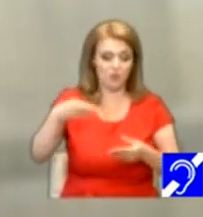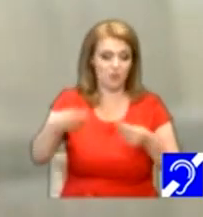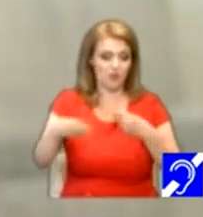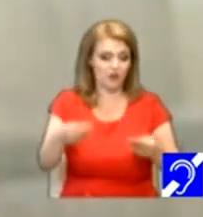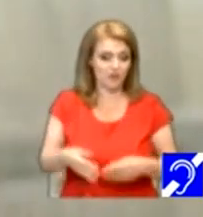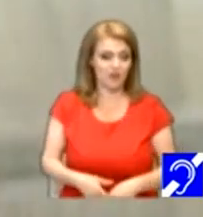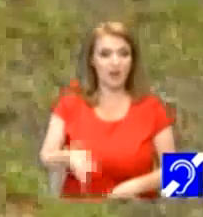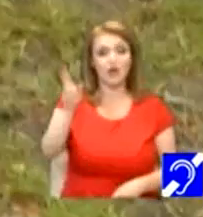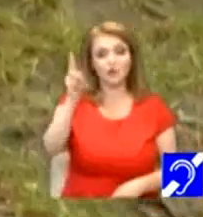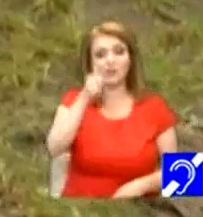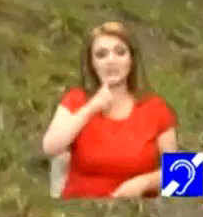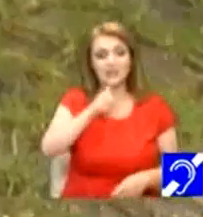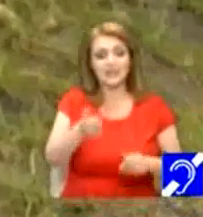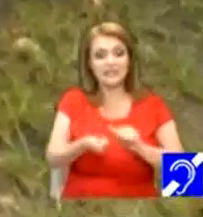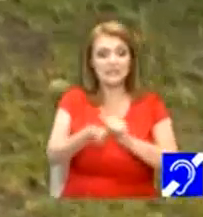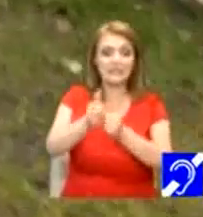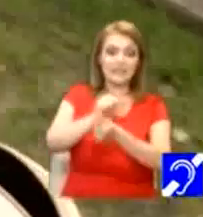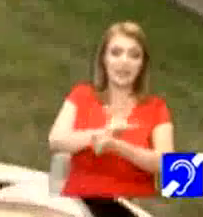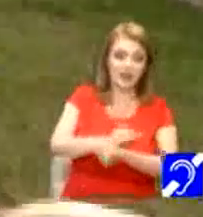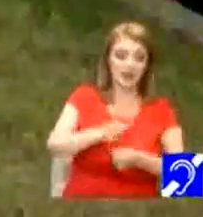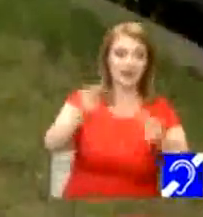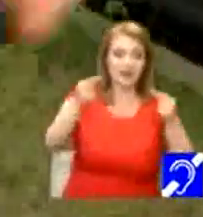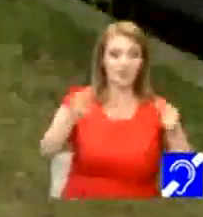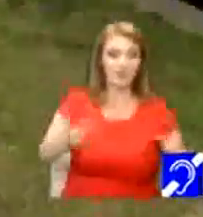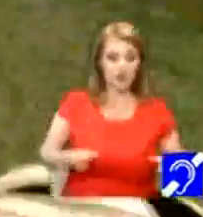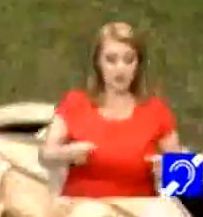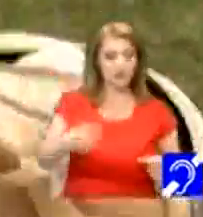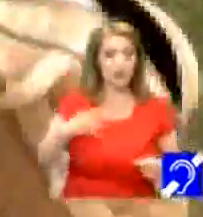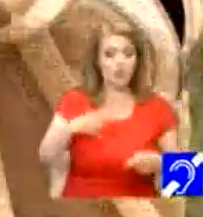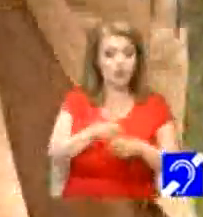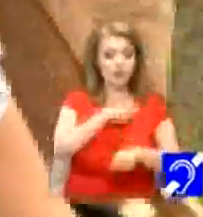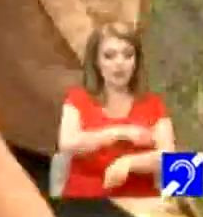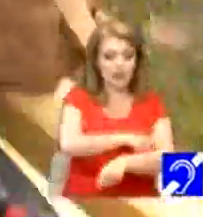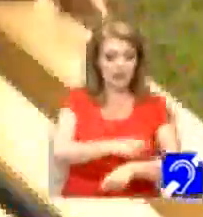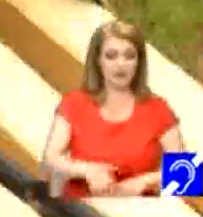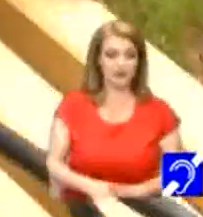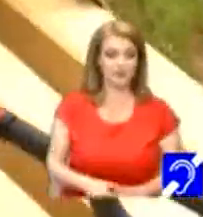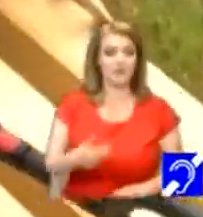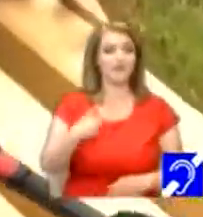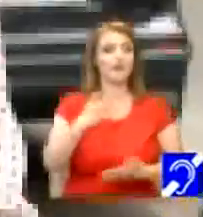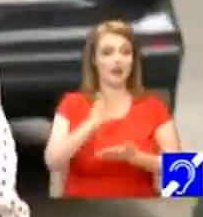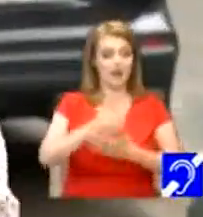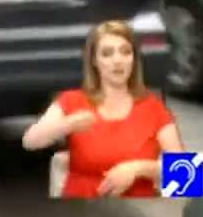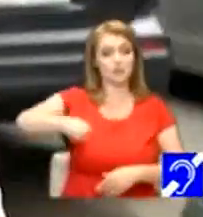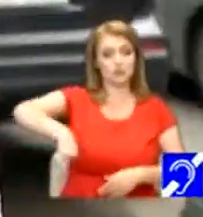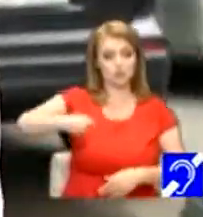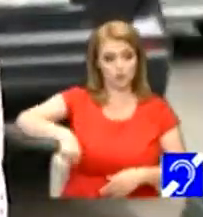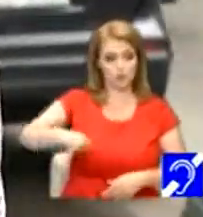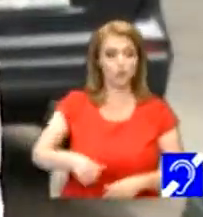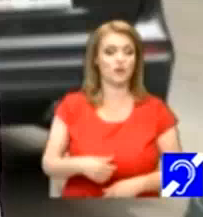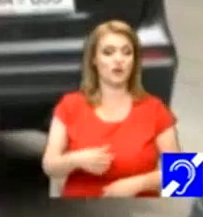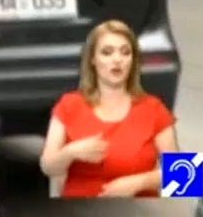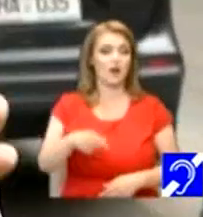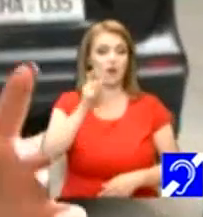Unii încearcă să înlocuiască ambalajele din plastic cu cele din materiale prietenoase mediului. Am torbă eco, da? Au început oamenii să